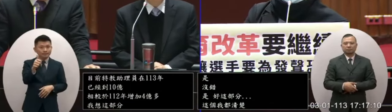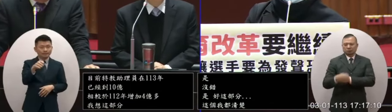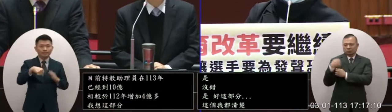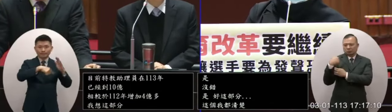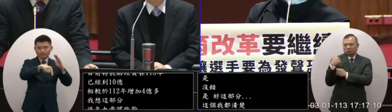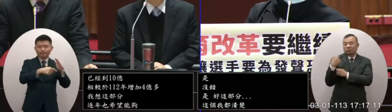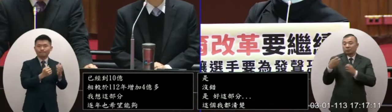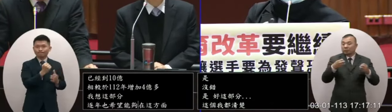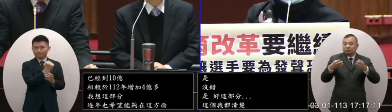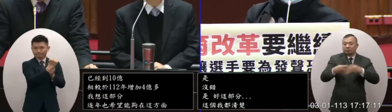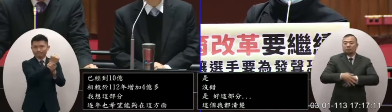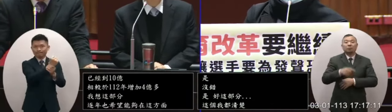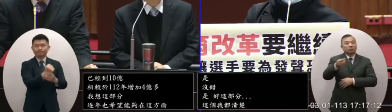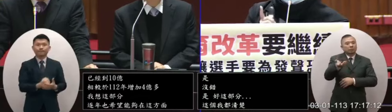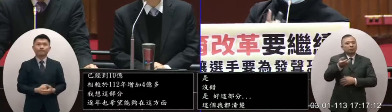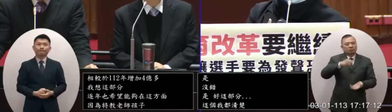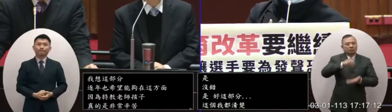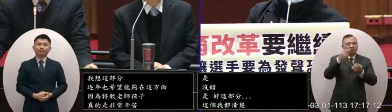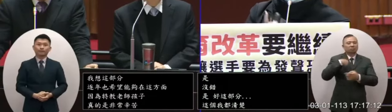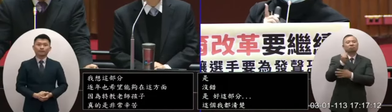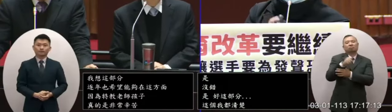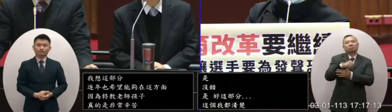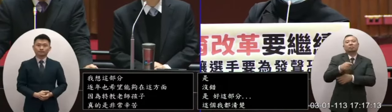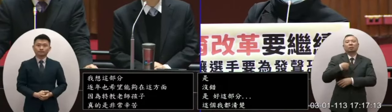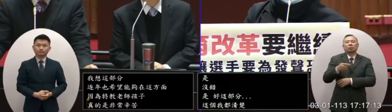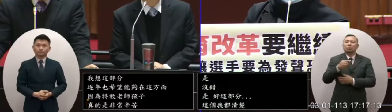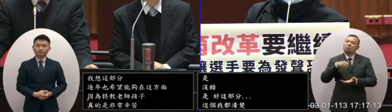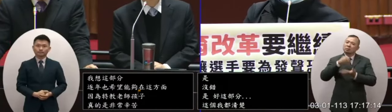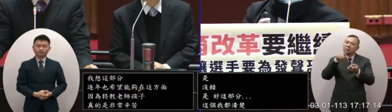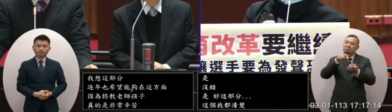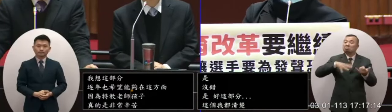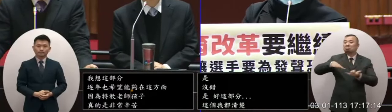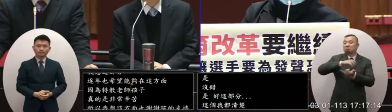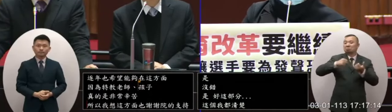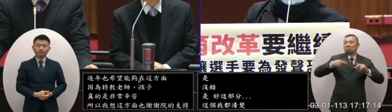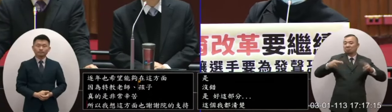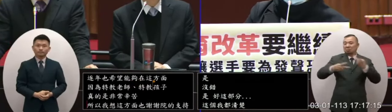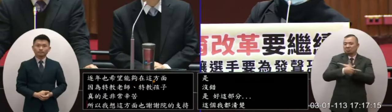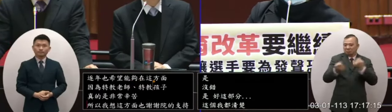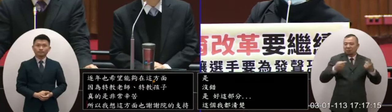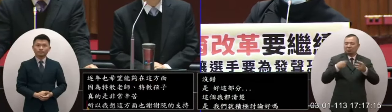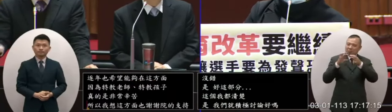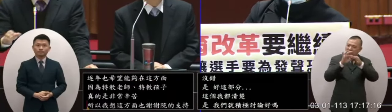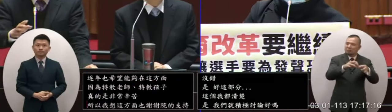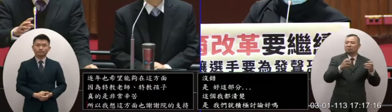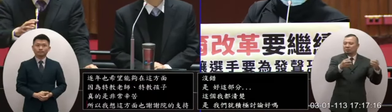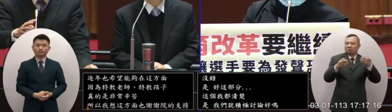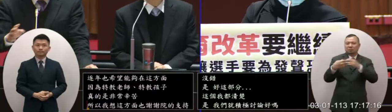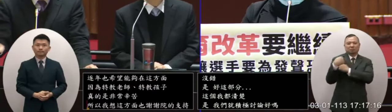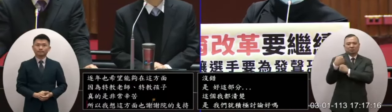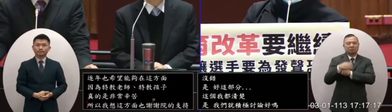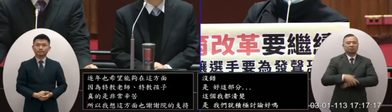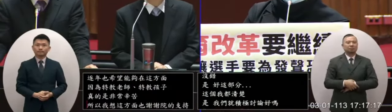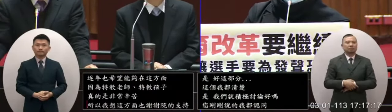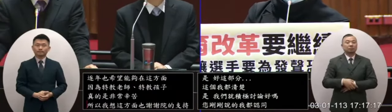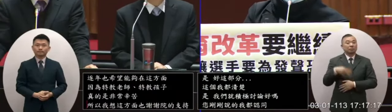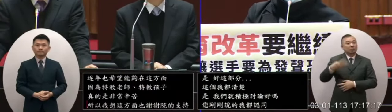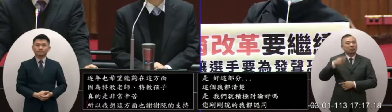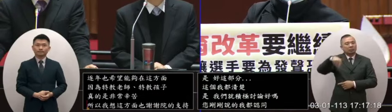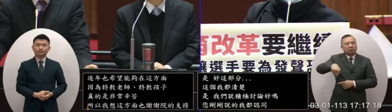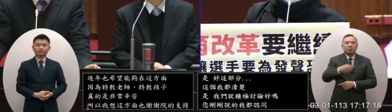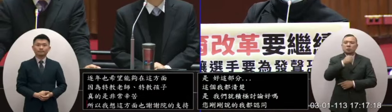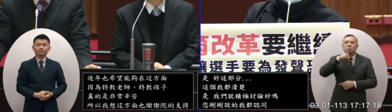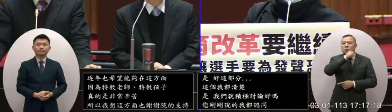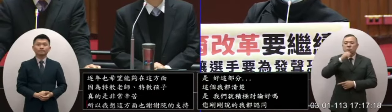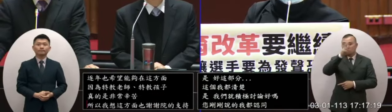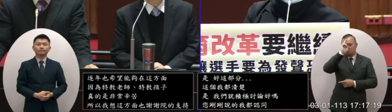讨论好吗？ 好， 好，您刚刚说的我都认同，所以我刚刚是说有没有机会全国一致，我们要继续讨论跟努力哦。好，那接下来营养午餐的部分，我想部